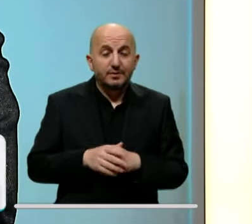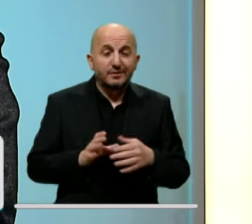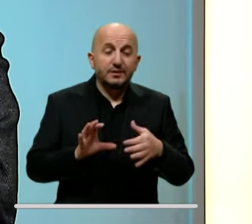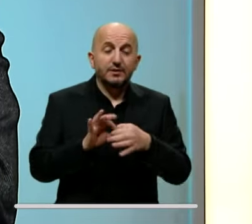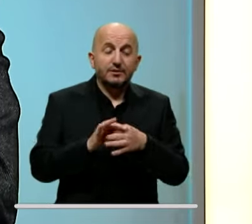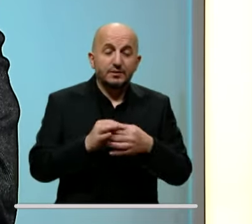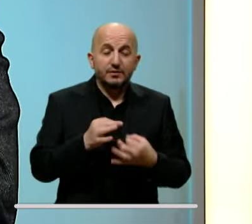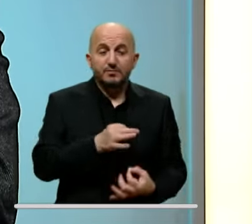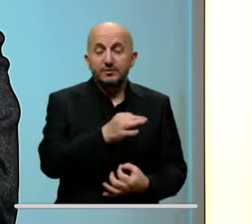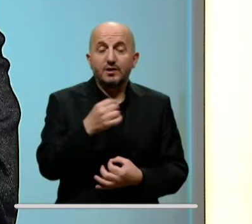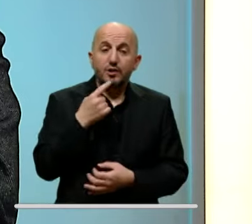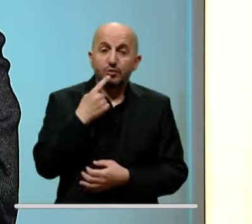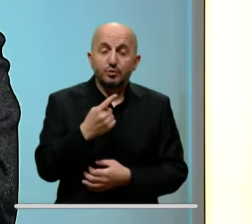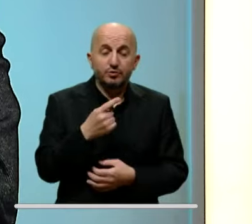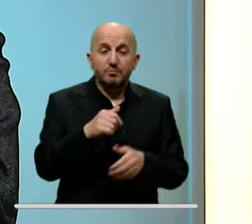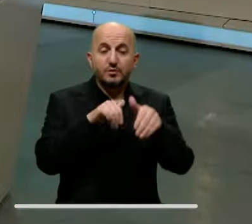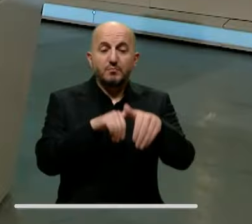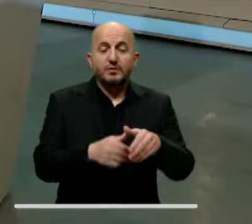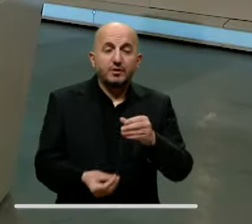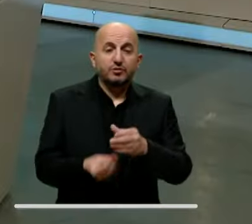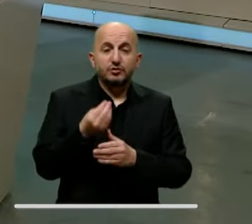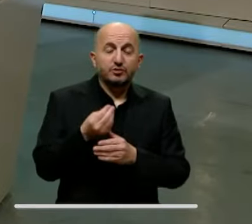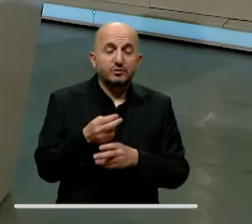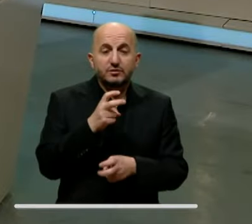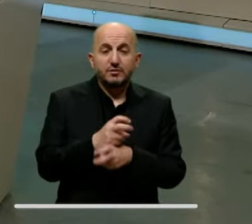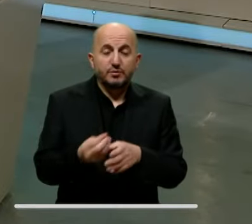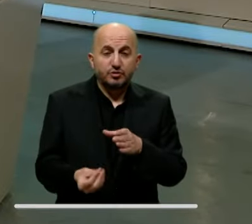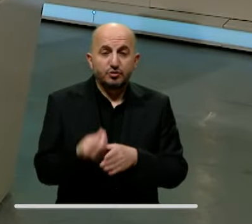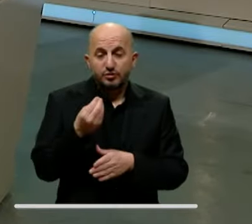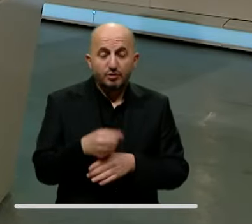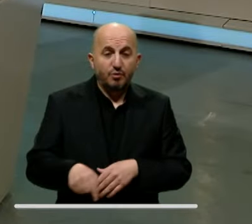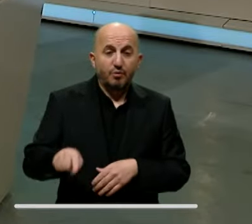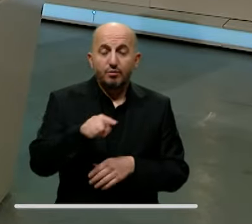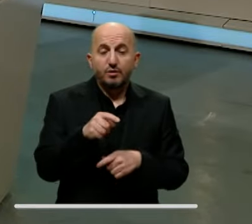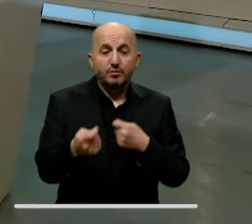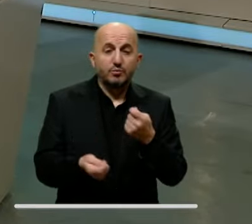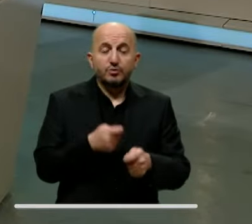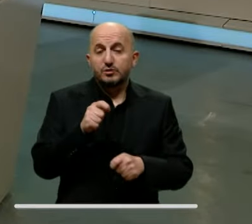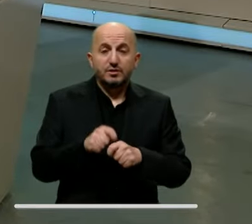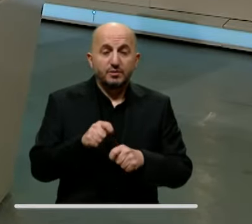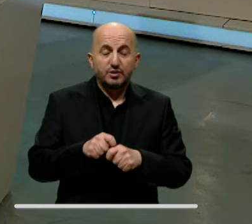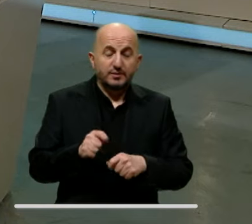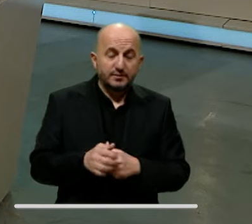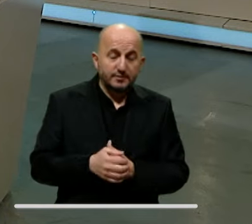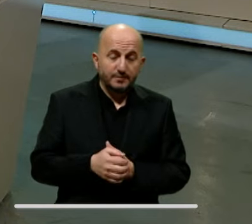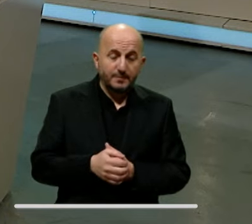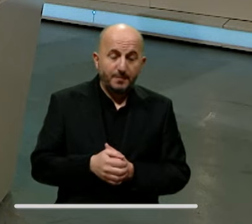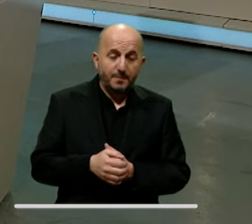söyleyecek işte buradan bir mezarlık çıktı bir kemik çıktı ve onlar da bu işi yapacaktır